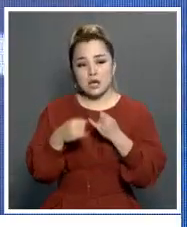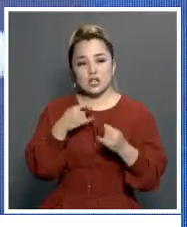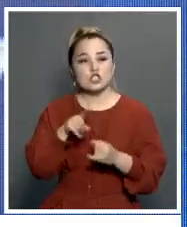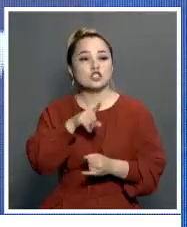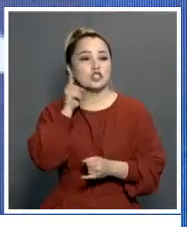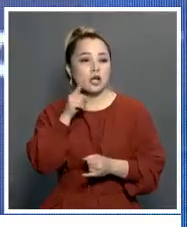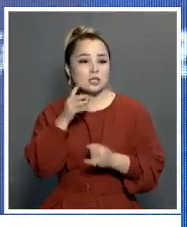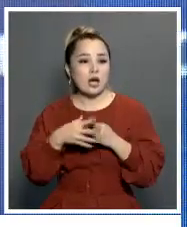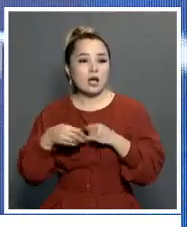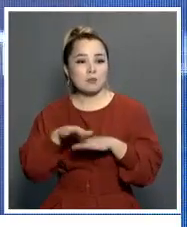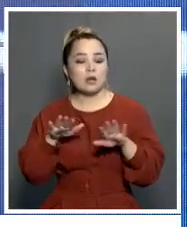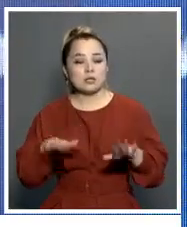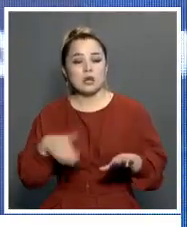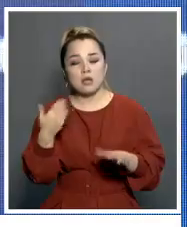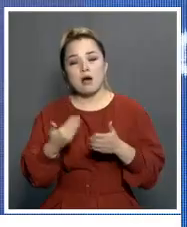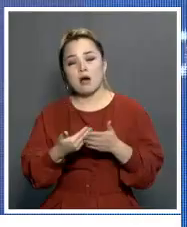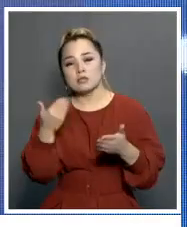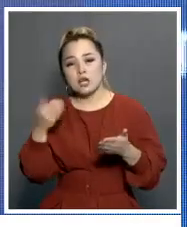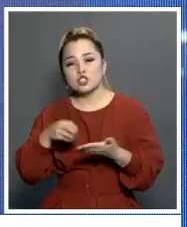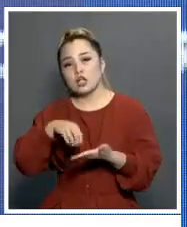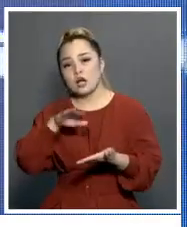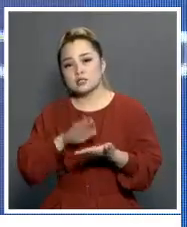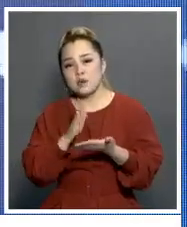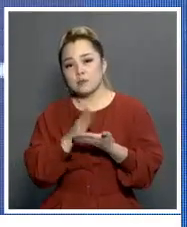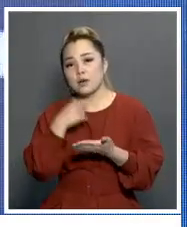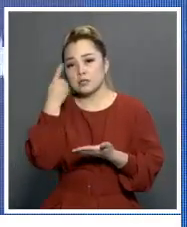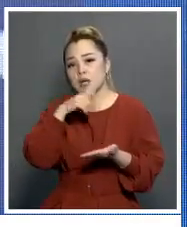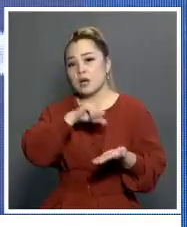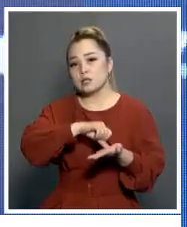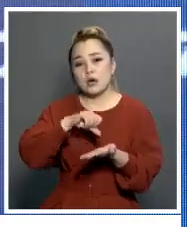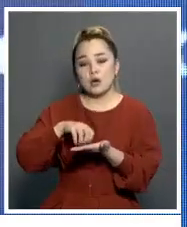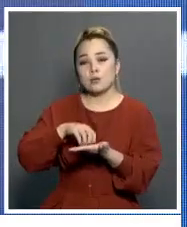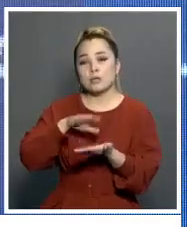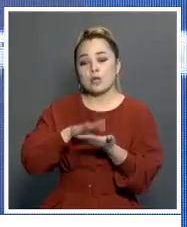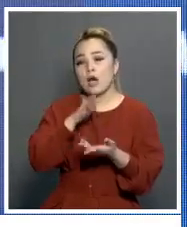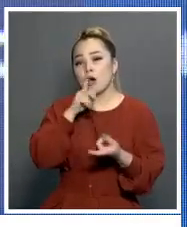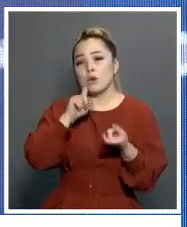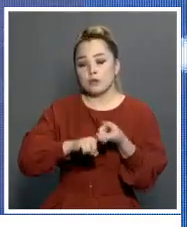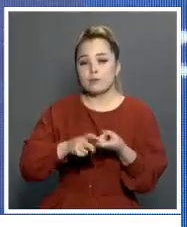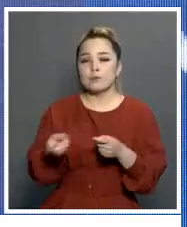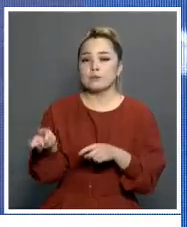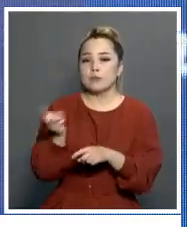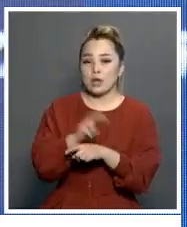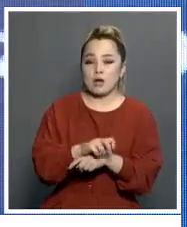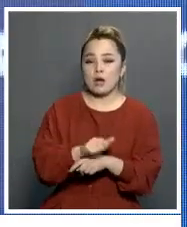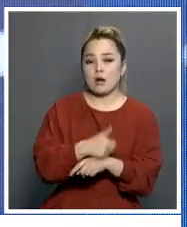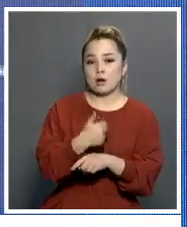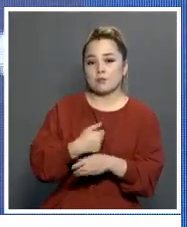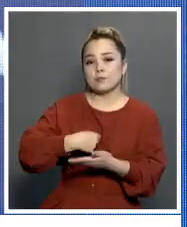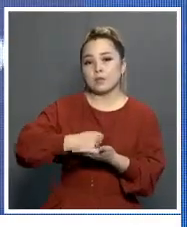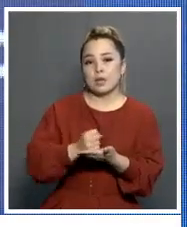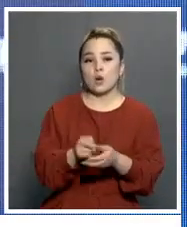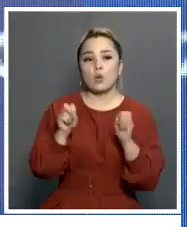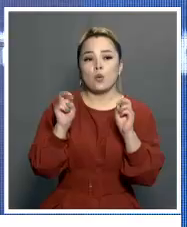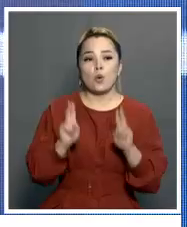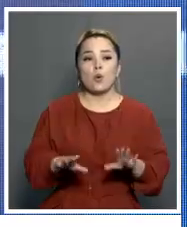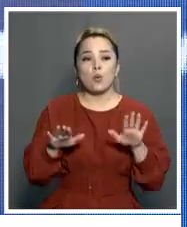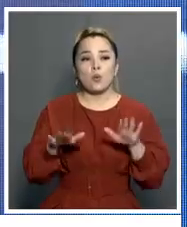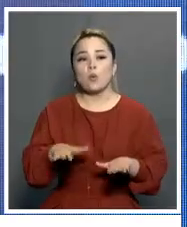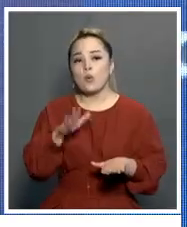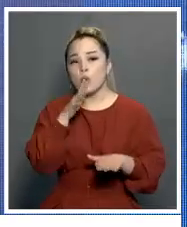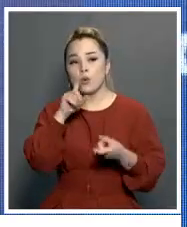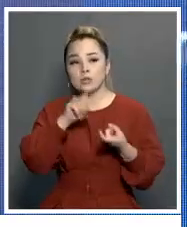аймақтағы өңірлердегі алдын ала жазылған тұлғалар белгіленген уақытта әкімдік тарапынан бекітілген арнайы орынға